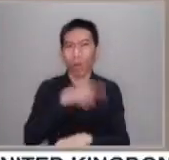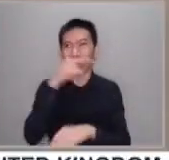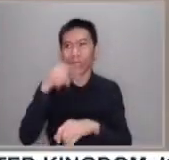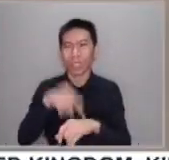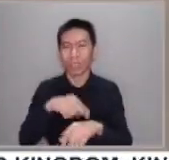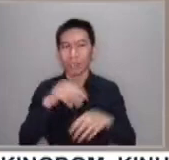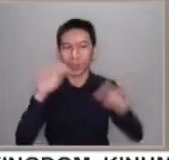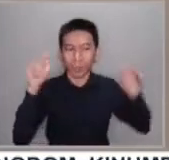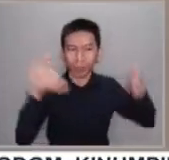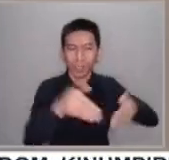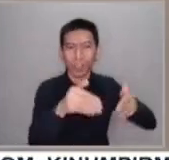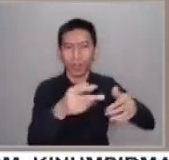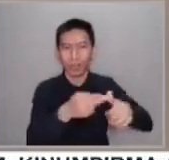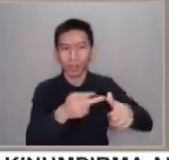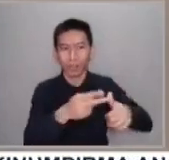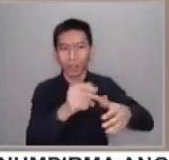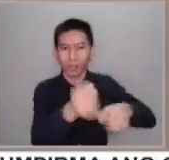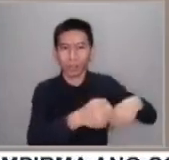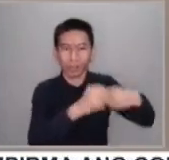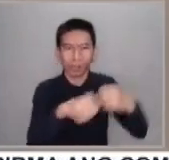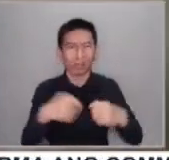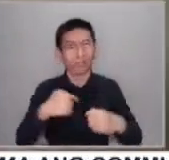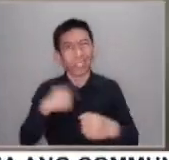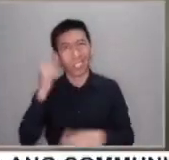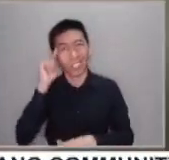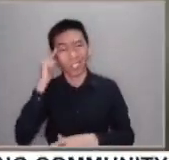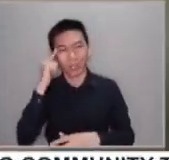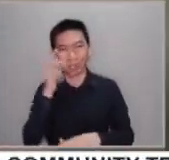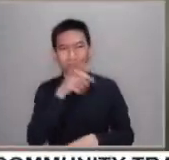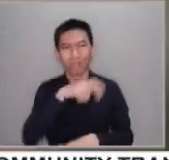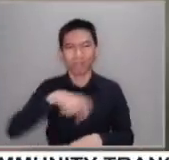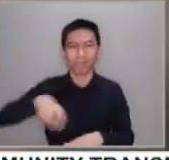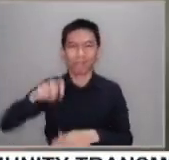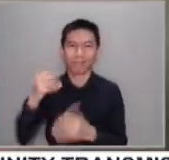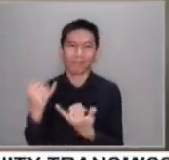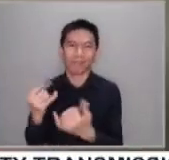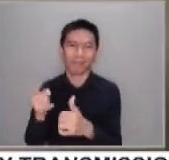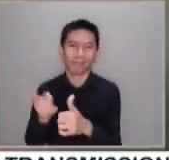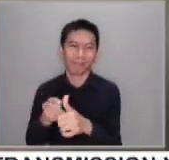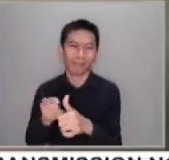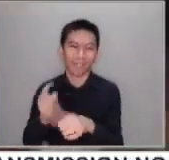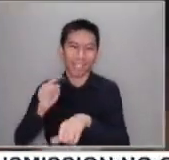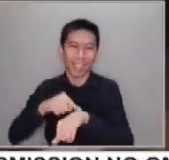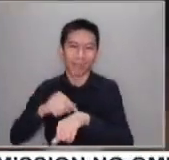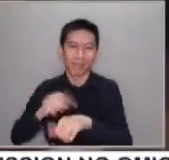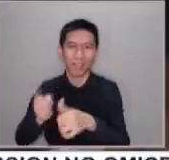rowing. Kumbaga parang time na siguro talaga to shift tsaka mag-focus sa military career.